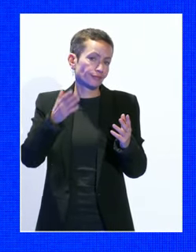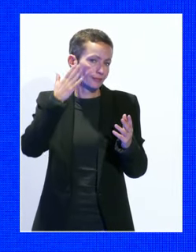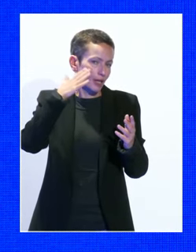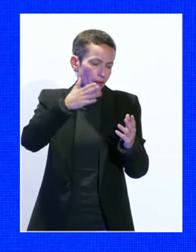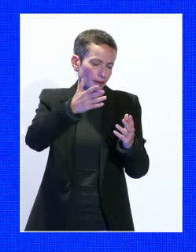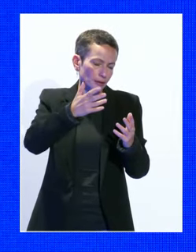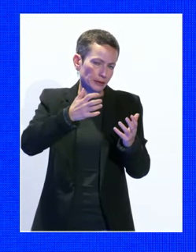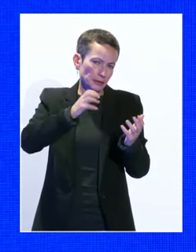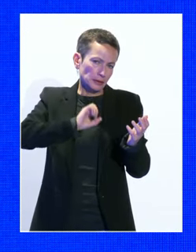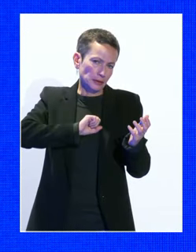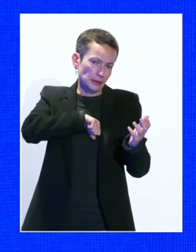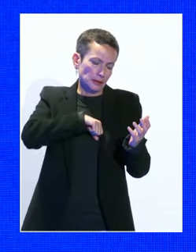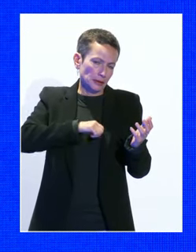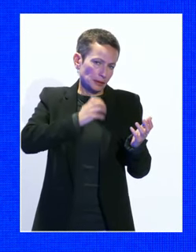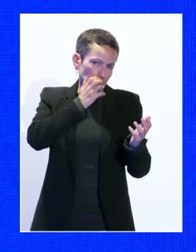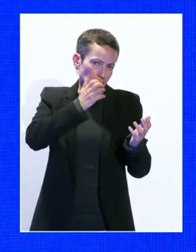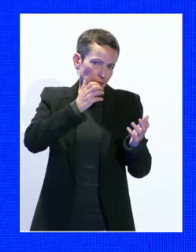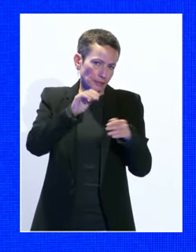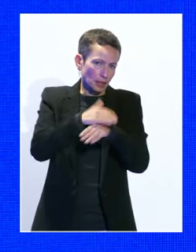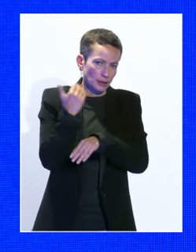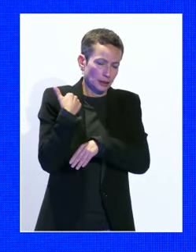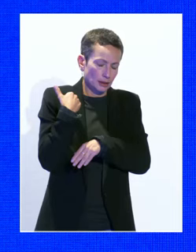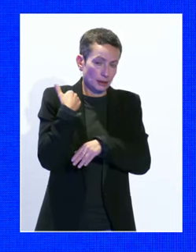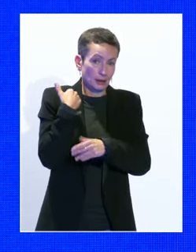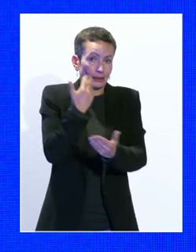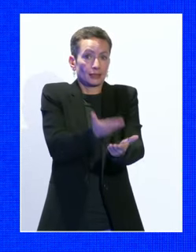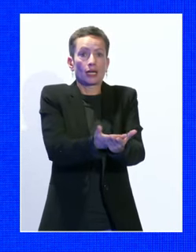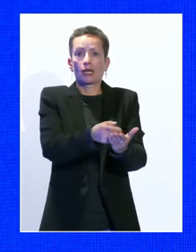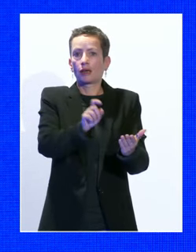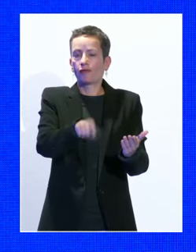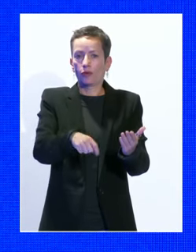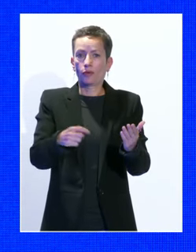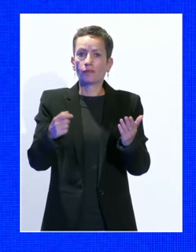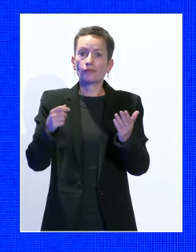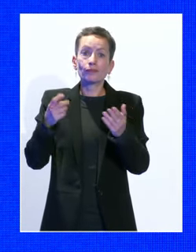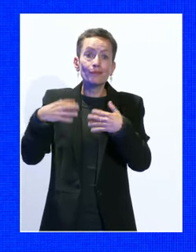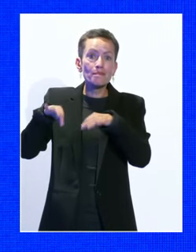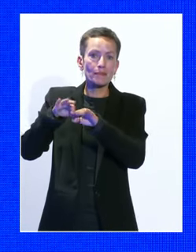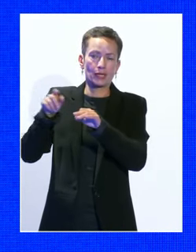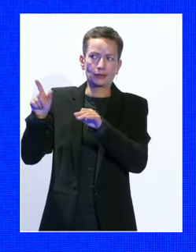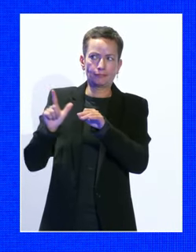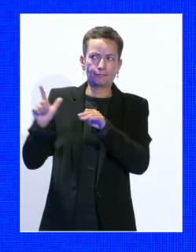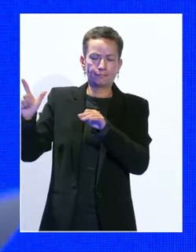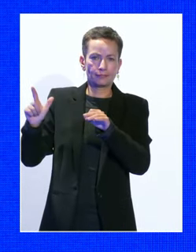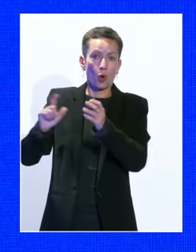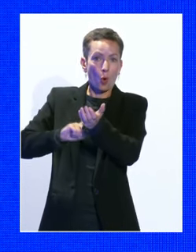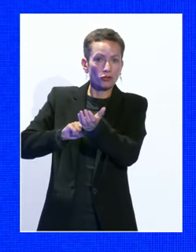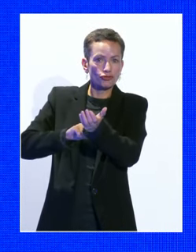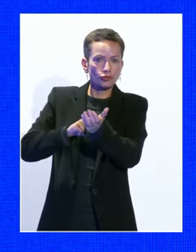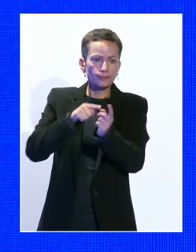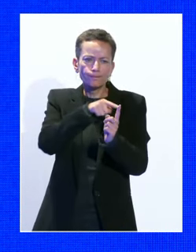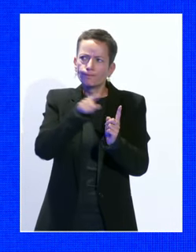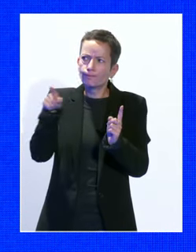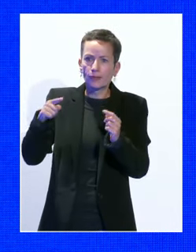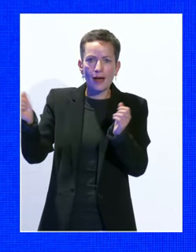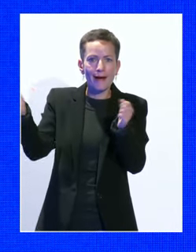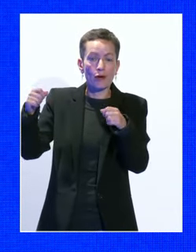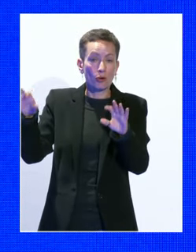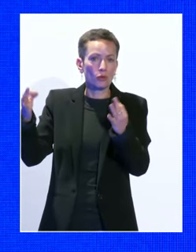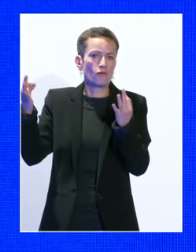savons, c'est celui-là. Trouver un accord avec les pays d'origine pour